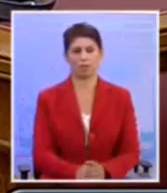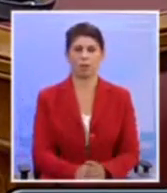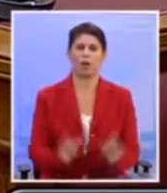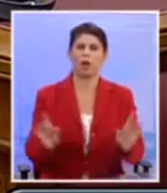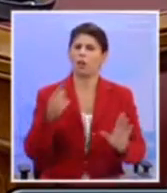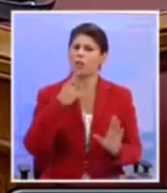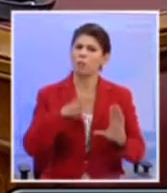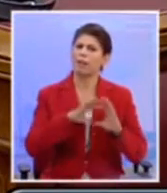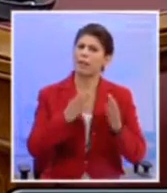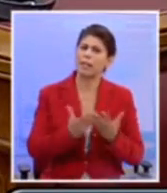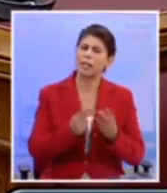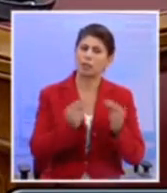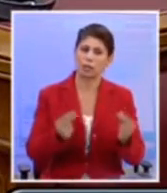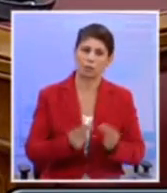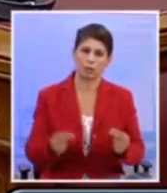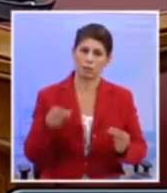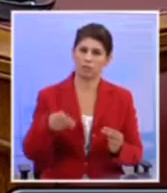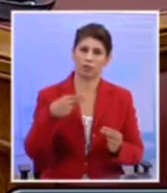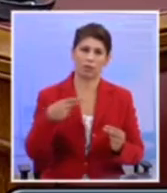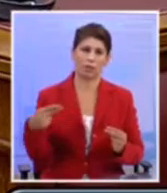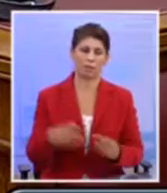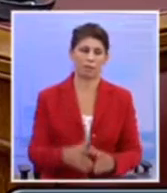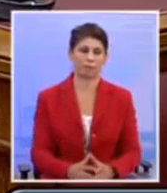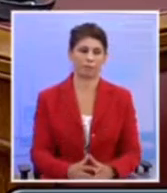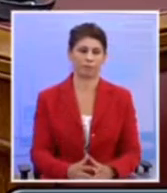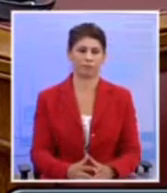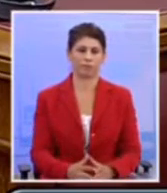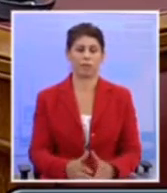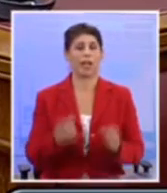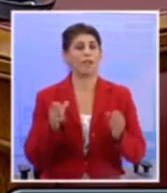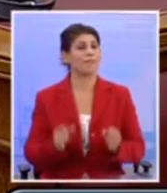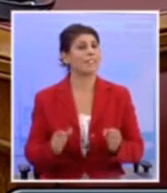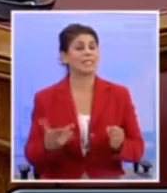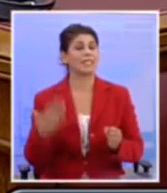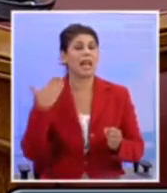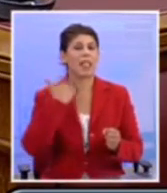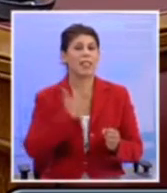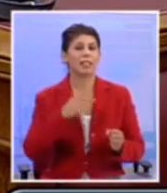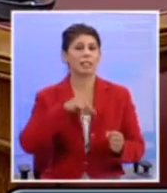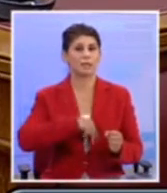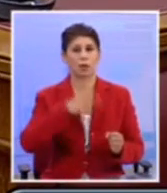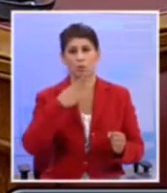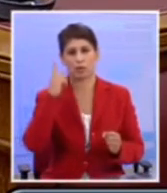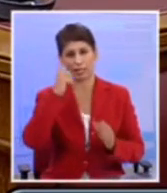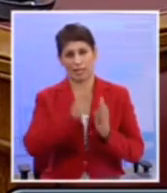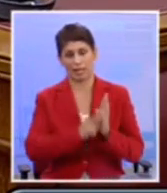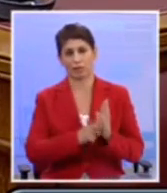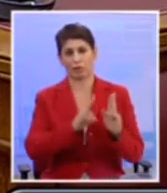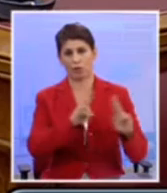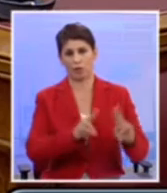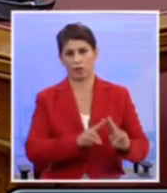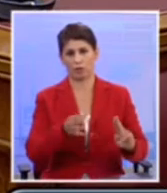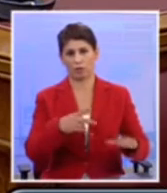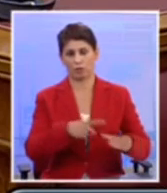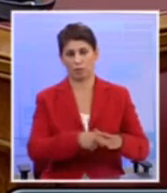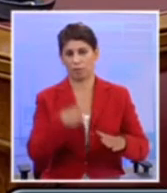πούμε τις γενικότερες επιπτώσεις πάνω σε αυτό το θέμα. Άρα βασικά θυσιάστηκαν τα συμφέροντα, όπως λέει και η έκθεση του Διεθνούς Σημαντικού